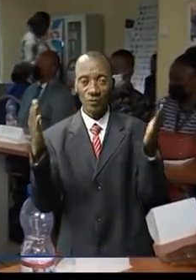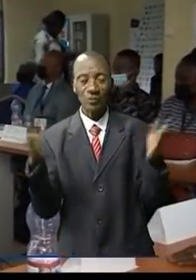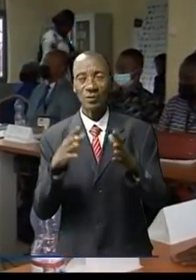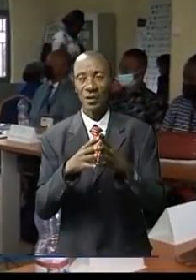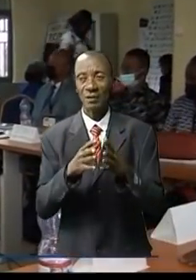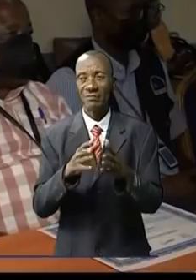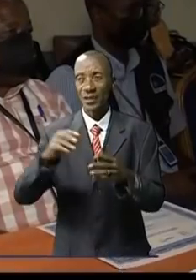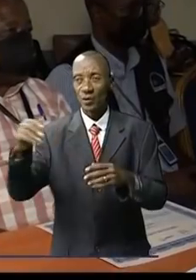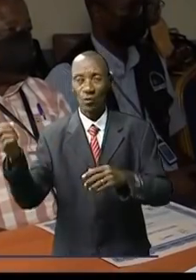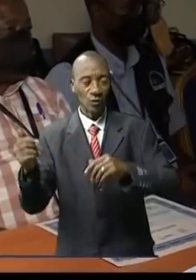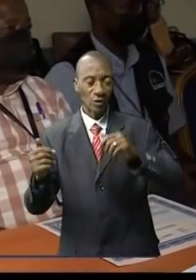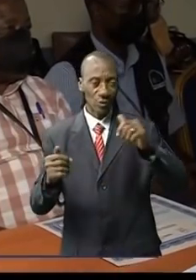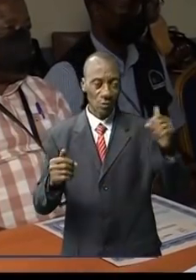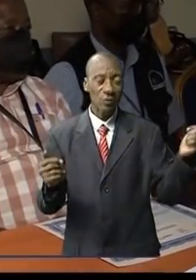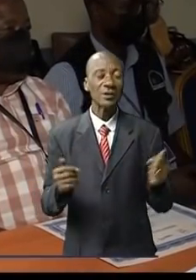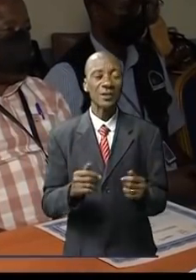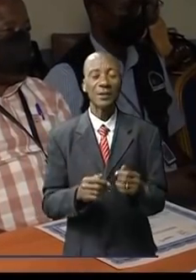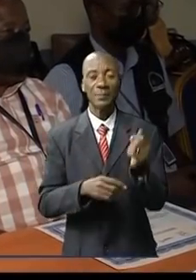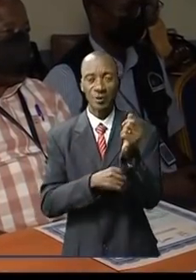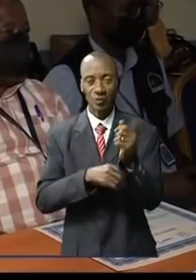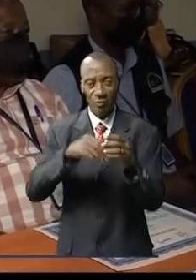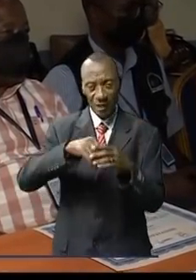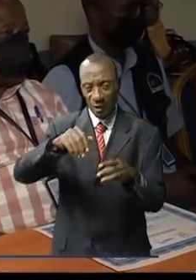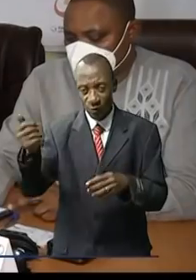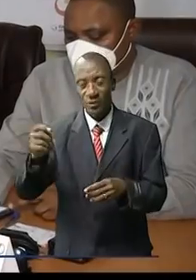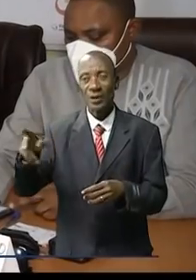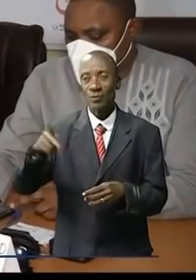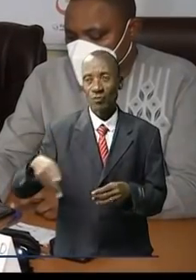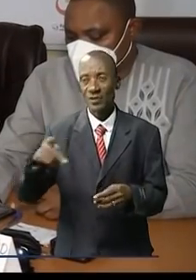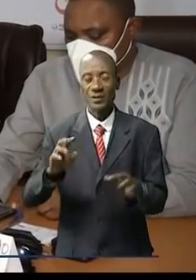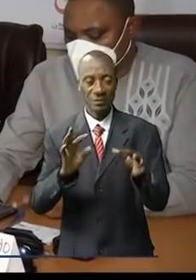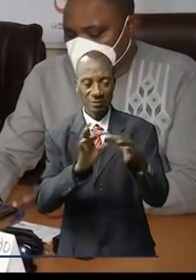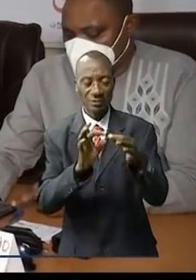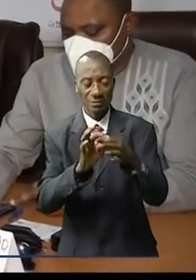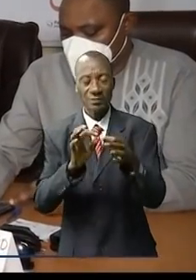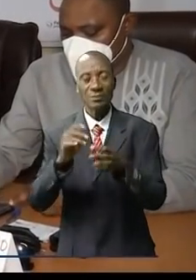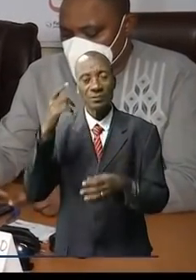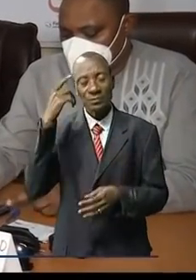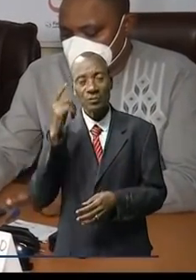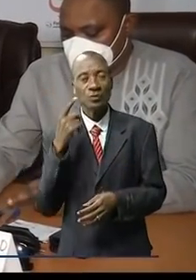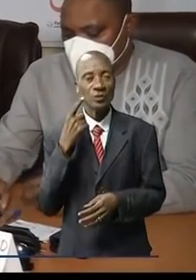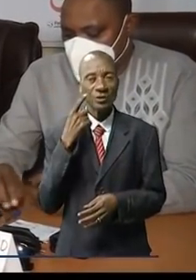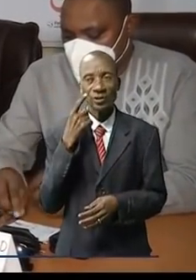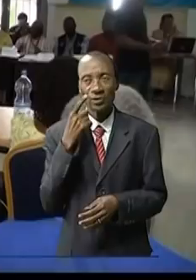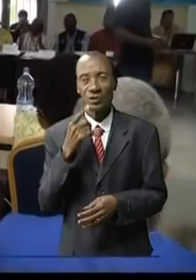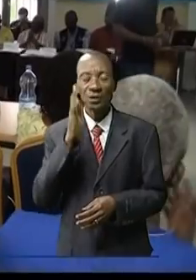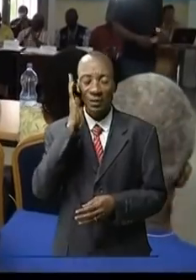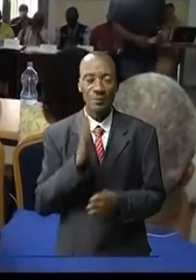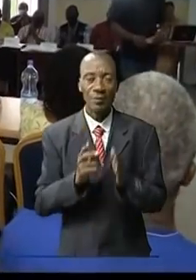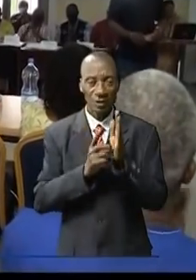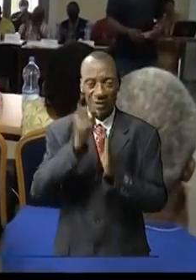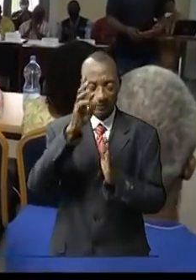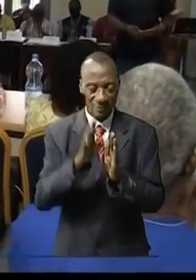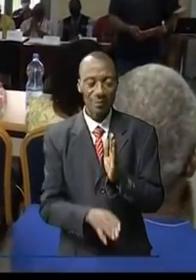les prévalences particulières pour les professionnels de sexe chez les utilisateurs de drogue injectables qui sont des